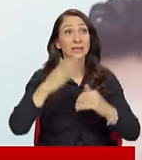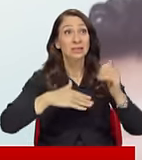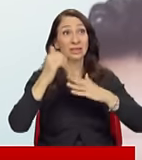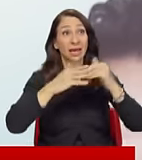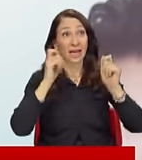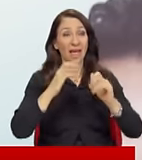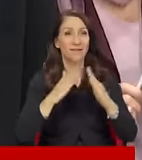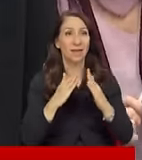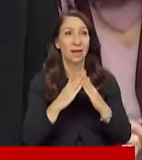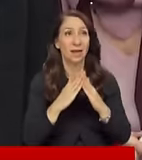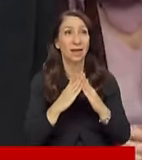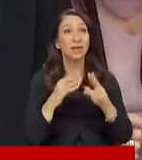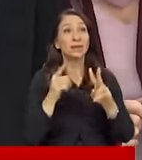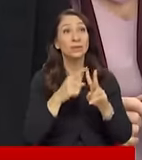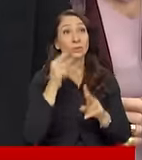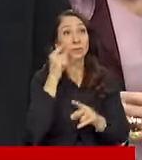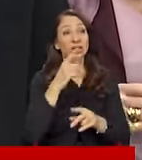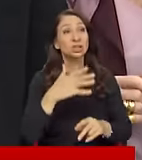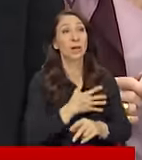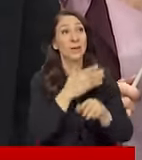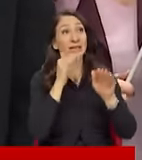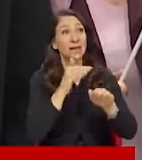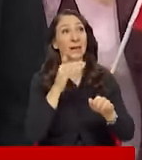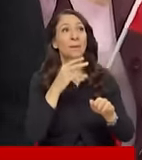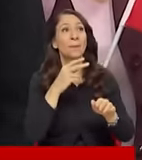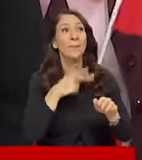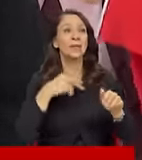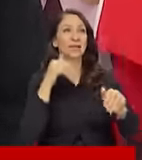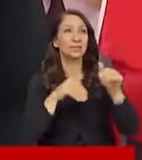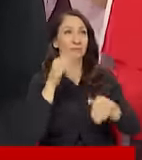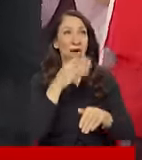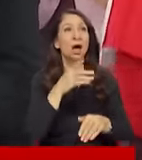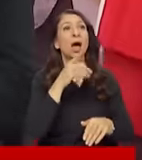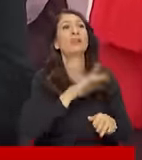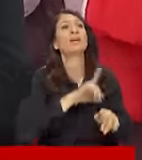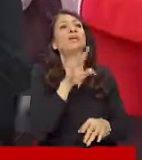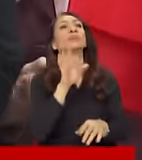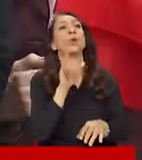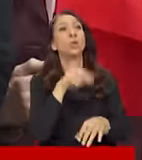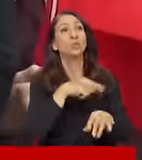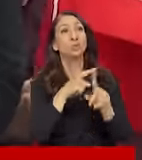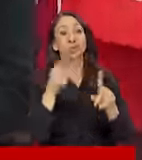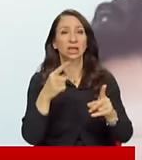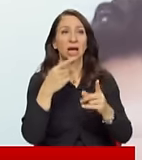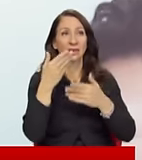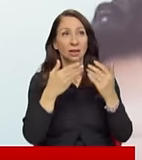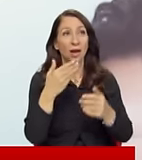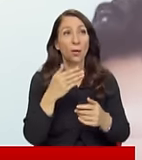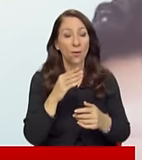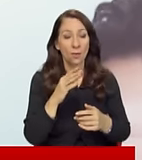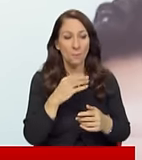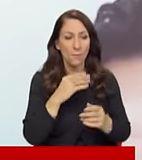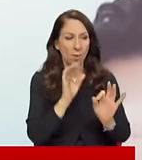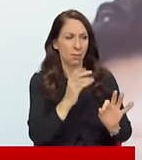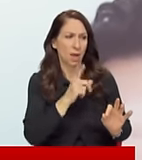ettiği evde. Nasuh Mahruki CHP desteğiyle yerel seçimlere girmek istemişti. Aday gösterilmedi. O sürece değindi konuşmasında. Mevcut adayla